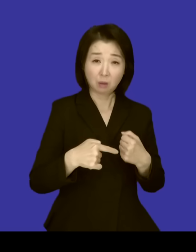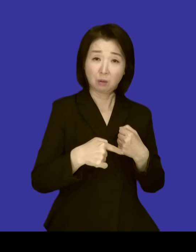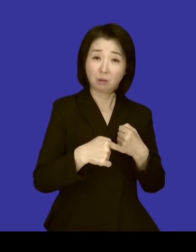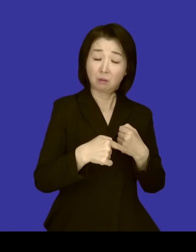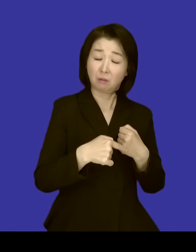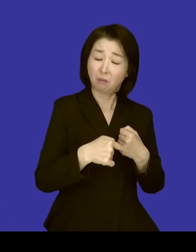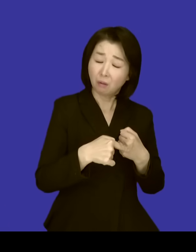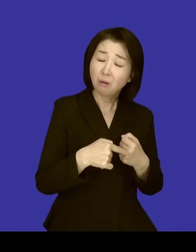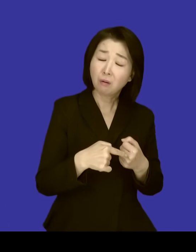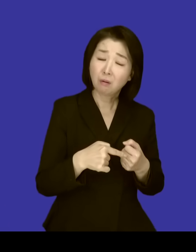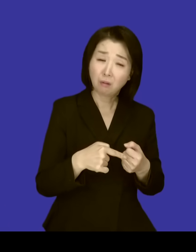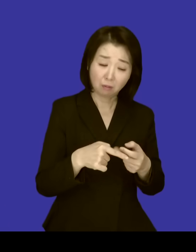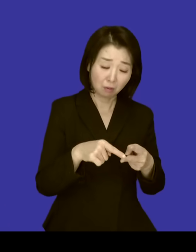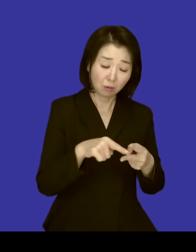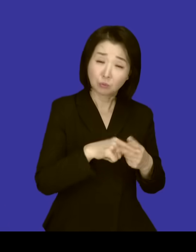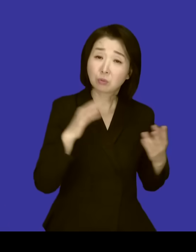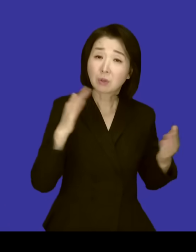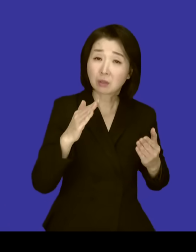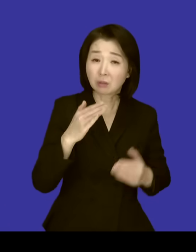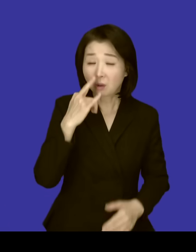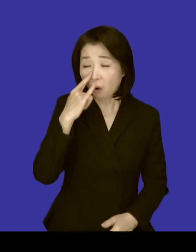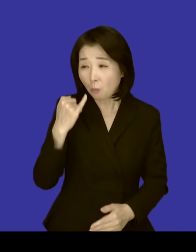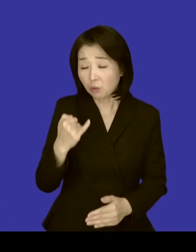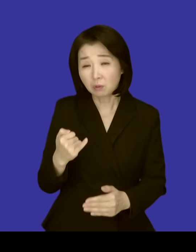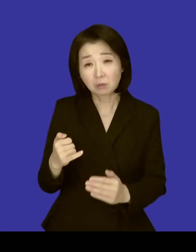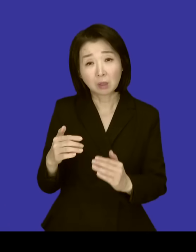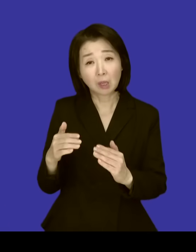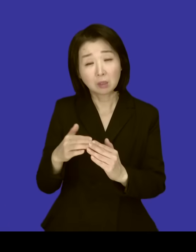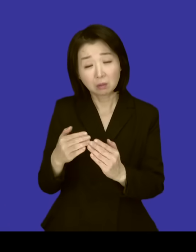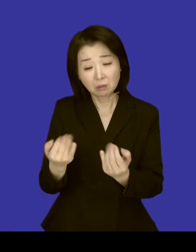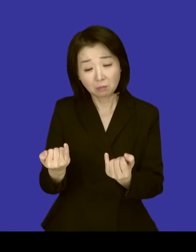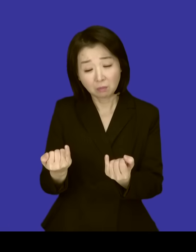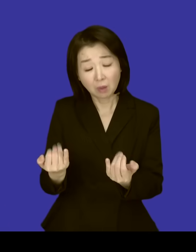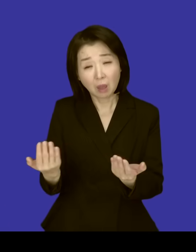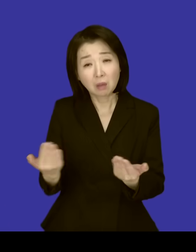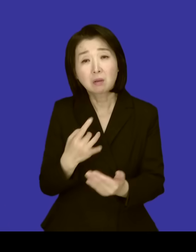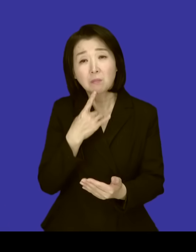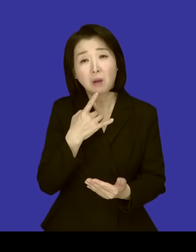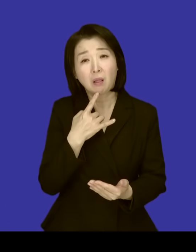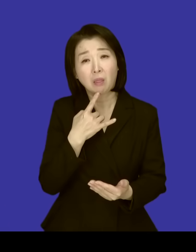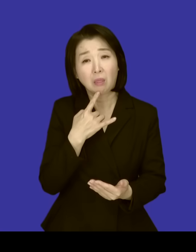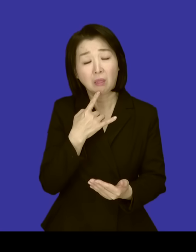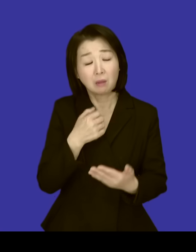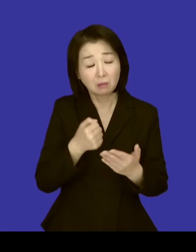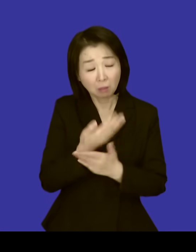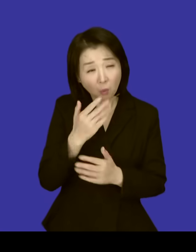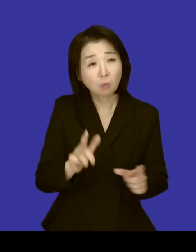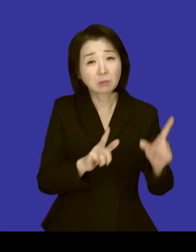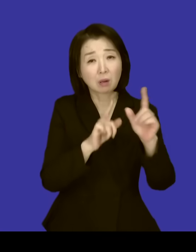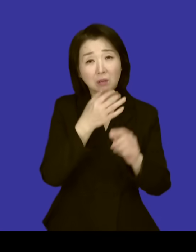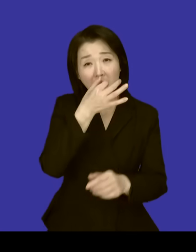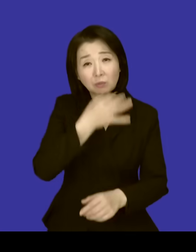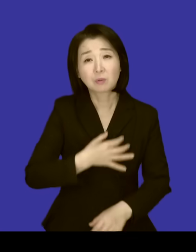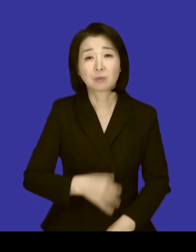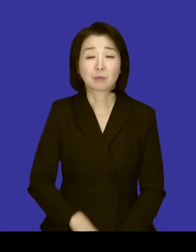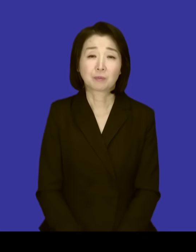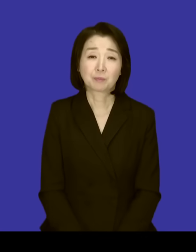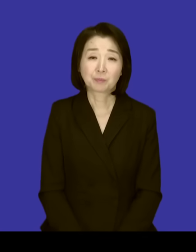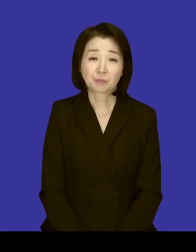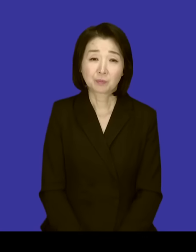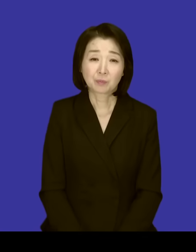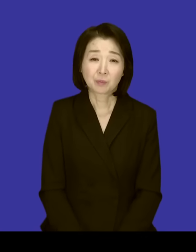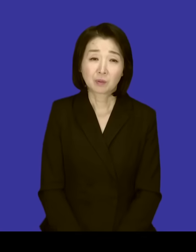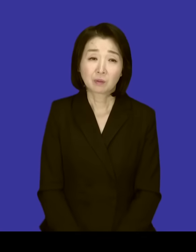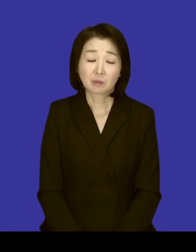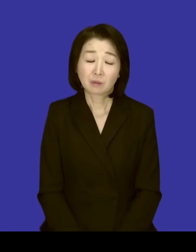초등학생이고 그러니까 네, 어머니는 그냥 주부셨는데 참 상황이 힘들었던 것 같아요. 네. 그때 참 어린 나이지만